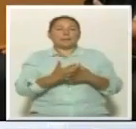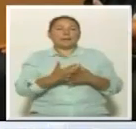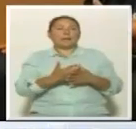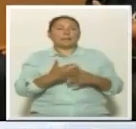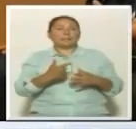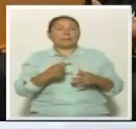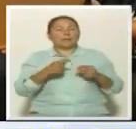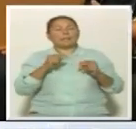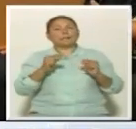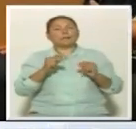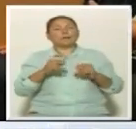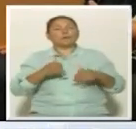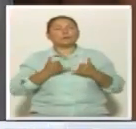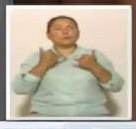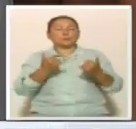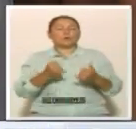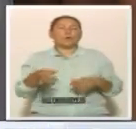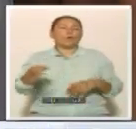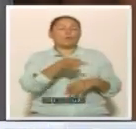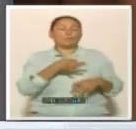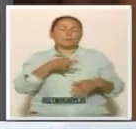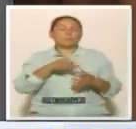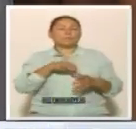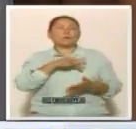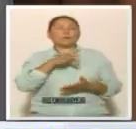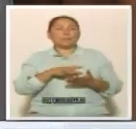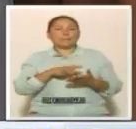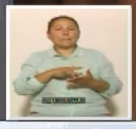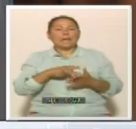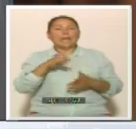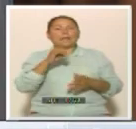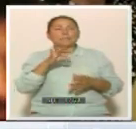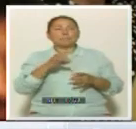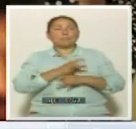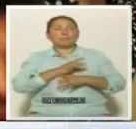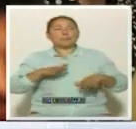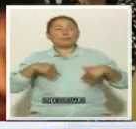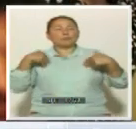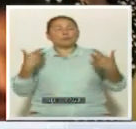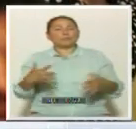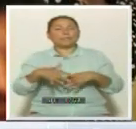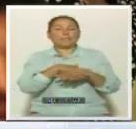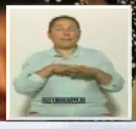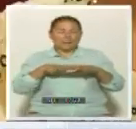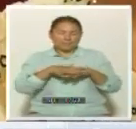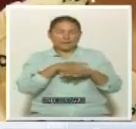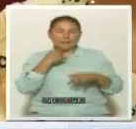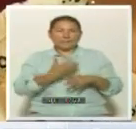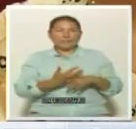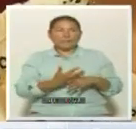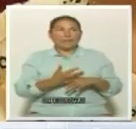қызмет ету. Салтанатты бас қосуда облыс әкімі мемлекеттік қызметшілерді кәсіби мерекемен құттықтап, еліміздің өсіп өркендеу